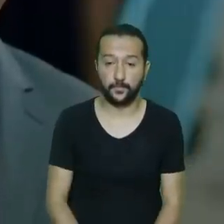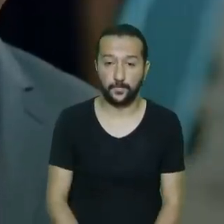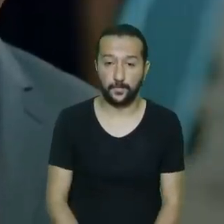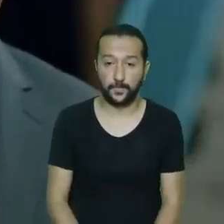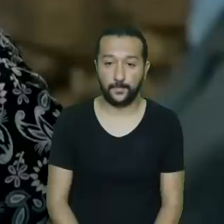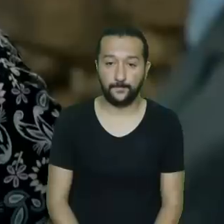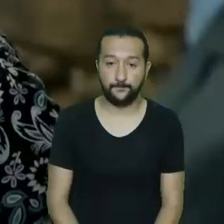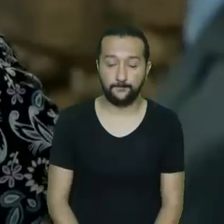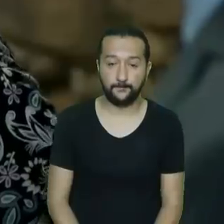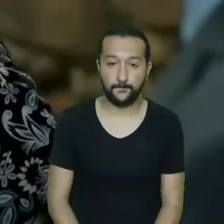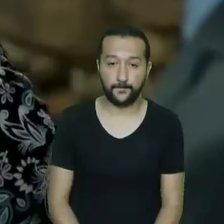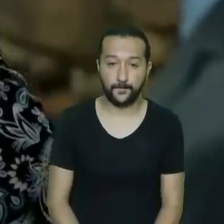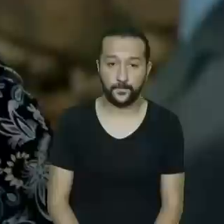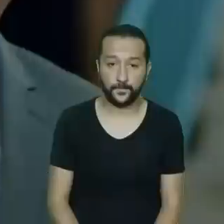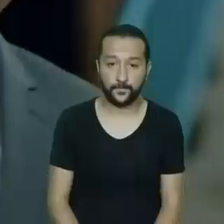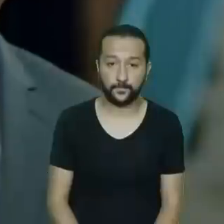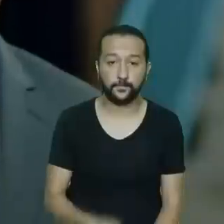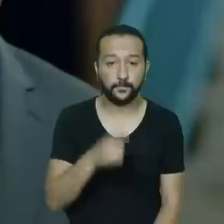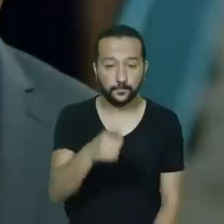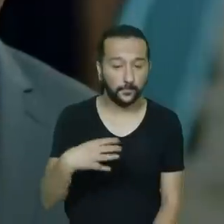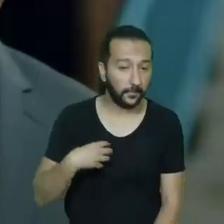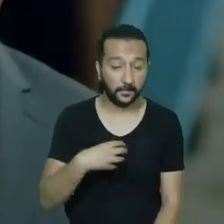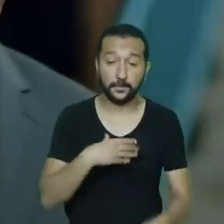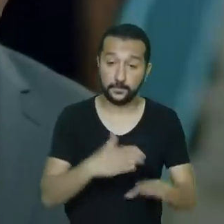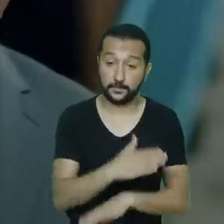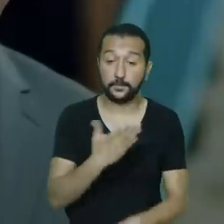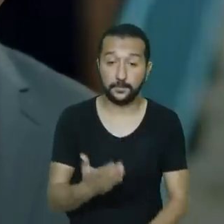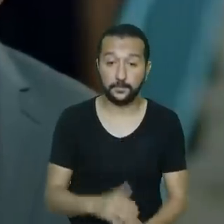boğazı düğümlenmiş, zorla yutkundu. Ha? Anı zaten